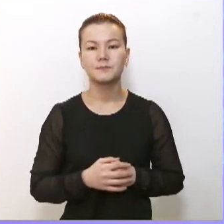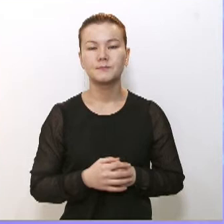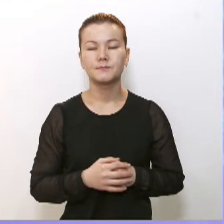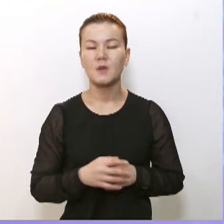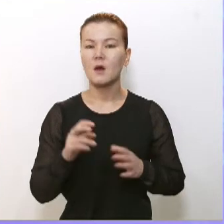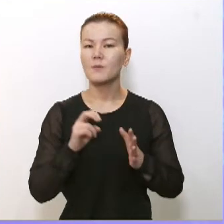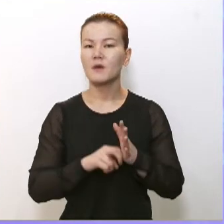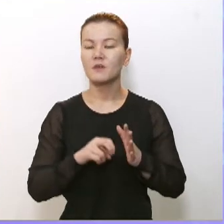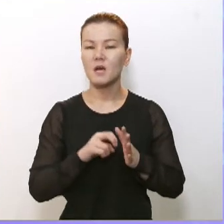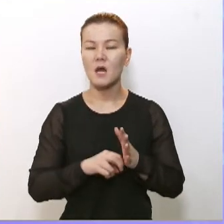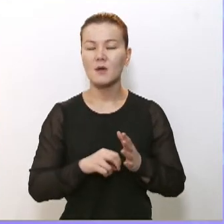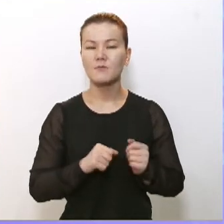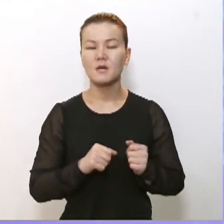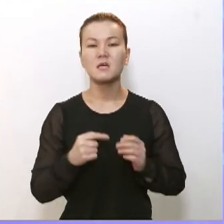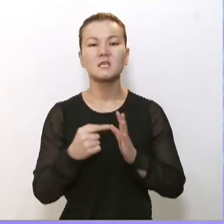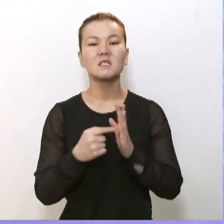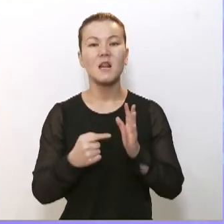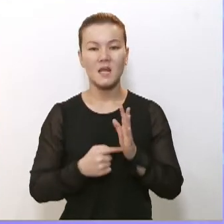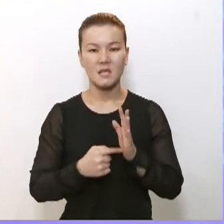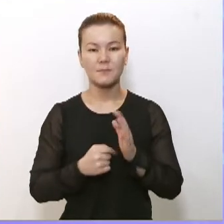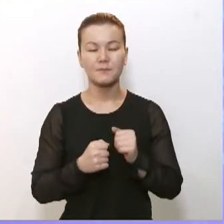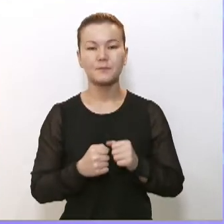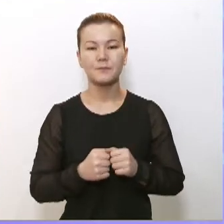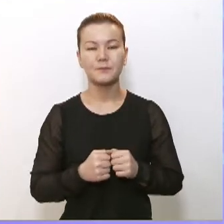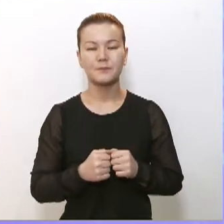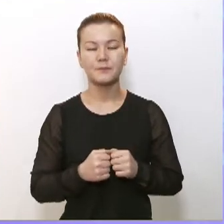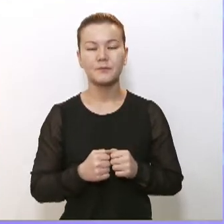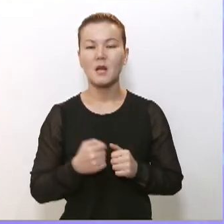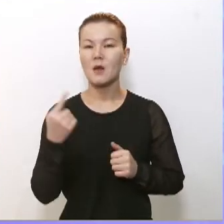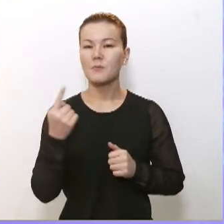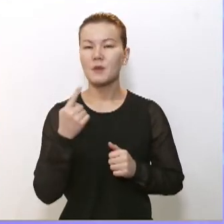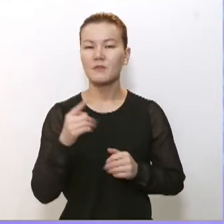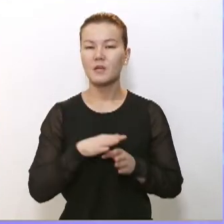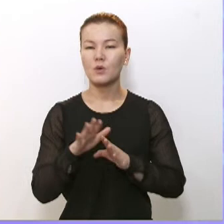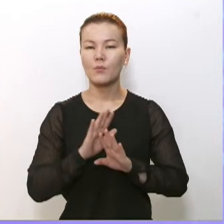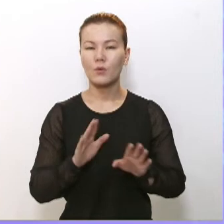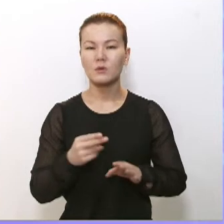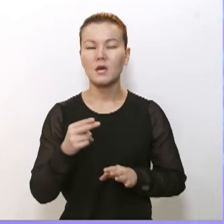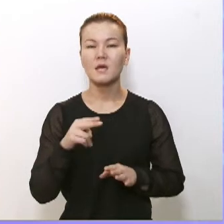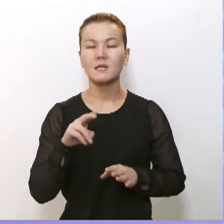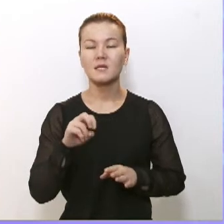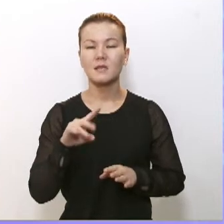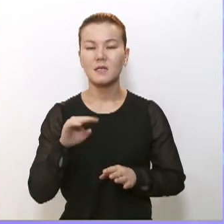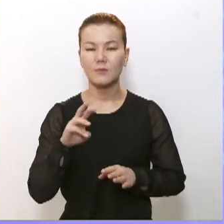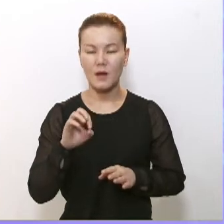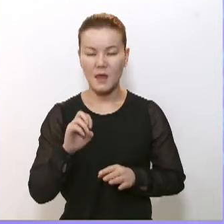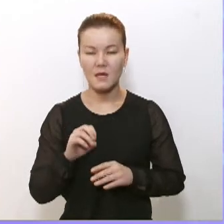проверяем его деление первое неполное делимое